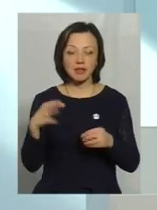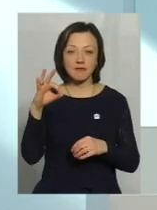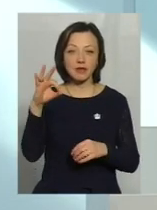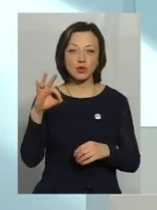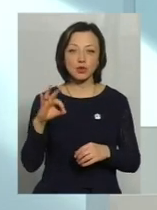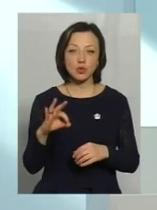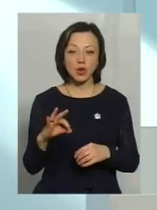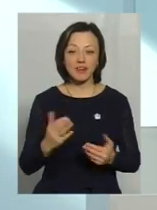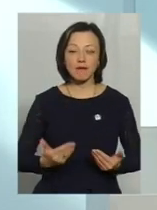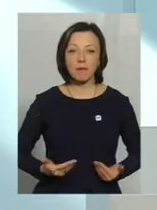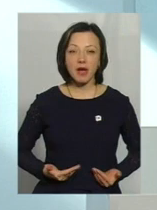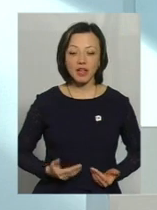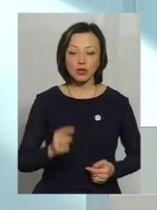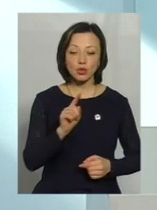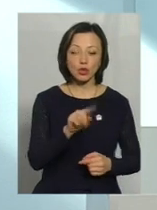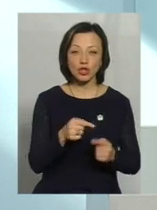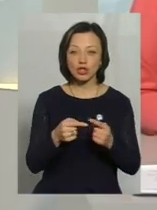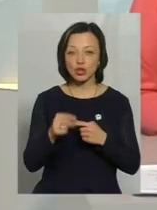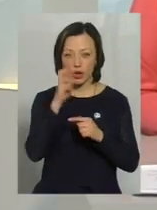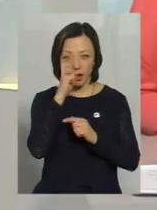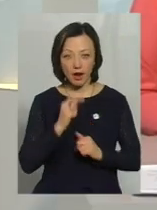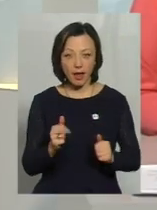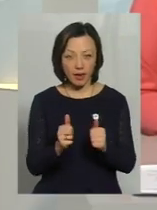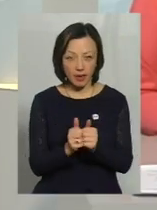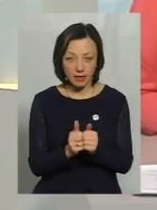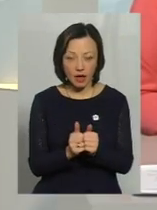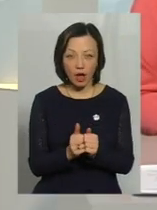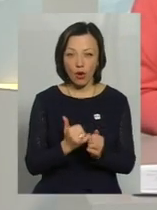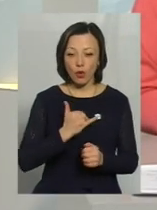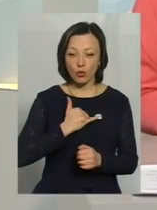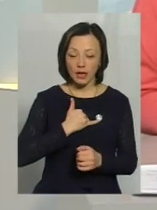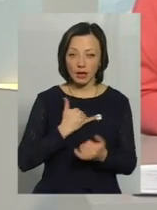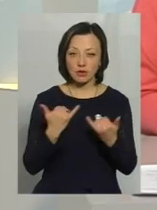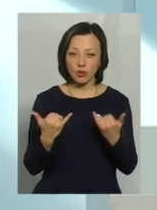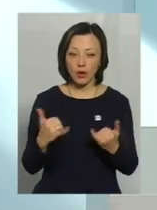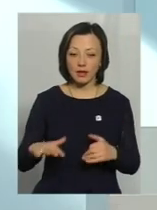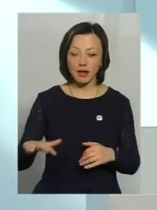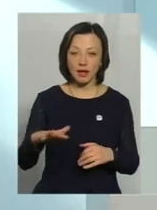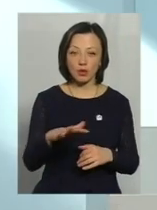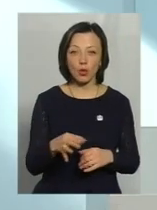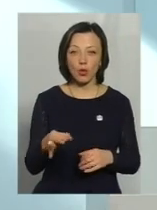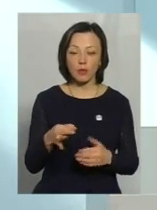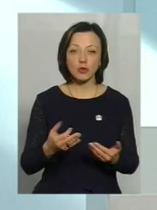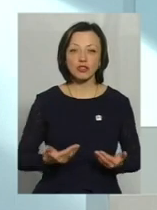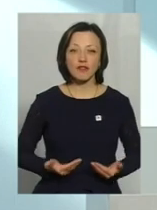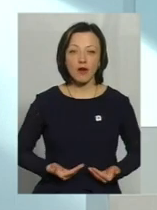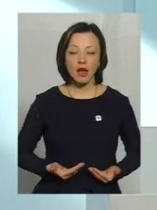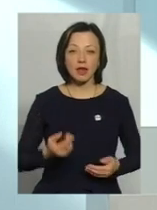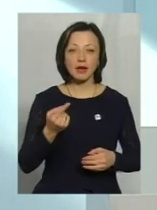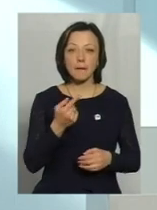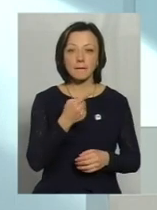13-15% мешканців тої чи іншої країни. Нас сьогодні на території Хмельницької області